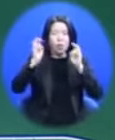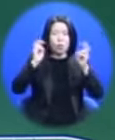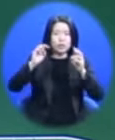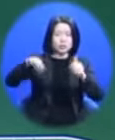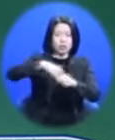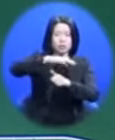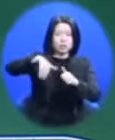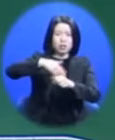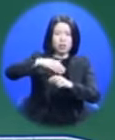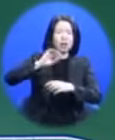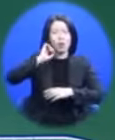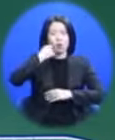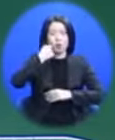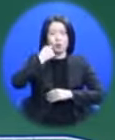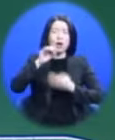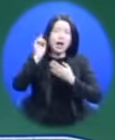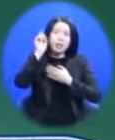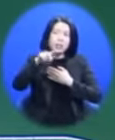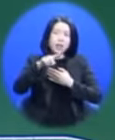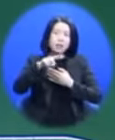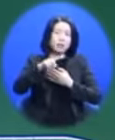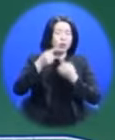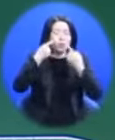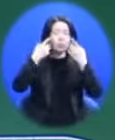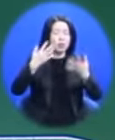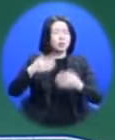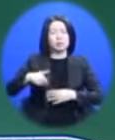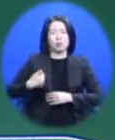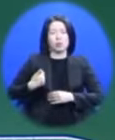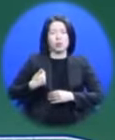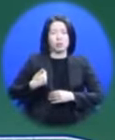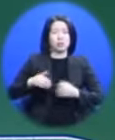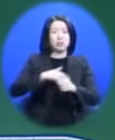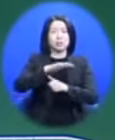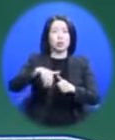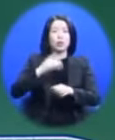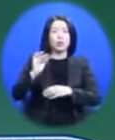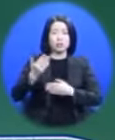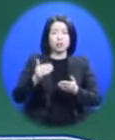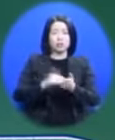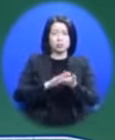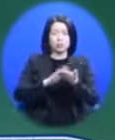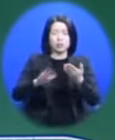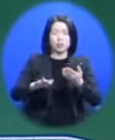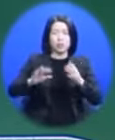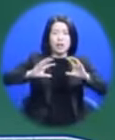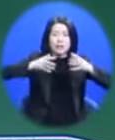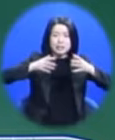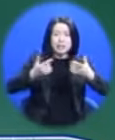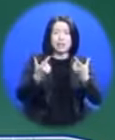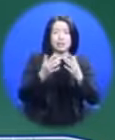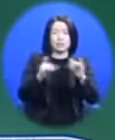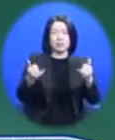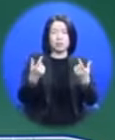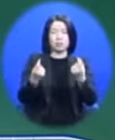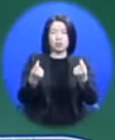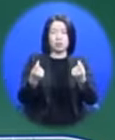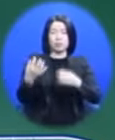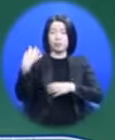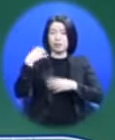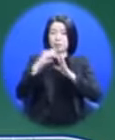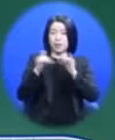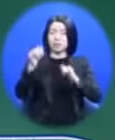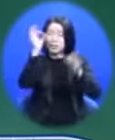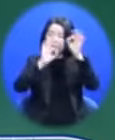어려워지고 내일을 장담할 수 없는 상황에 놓이게 되었습니다. 세상 사람들처럼 담당자를